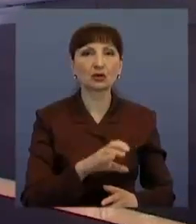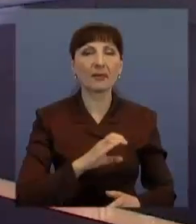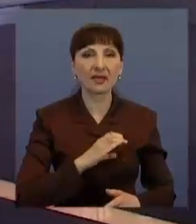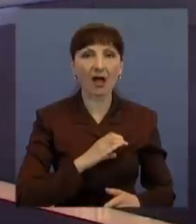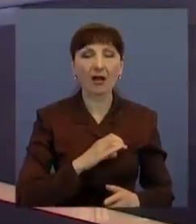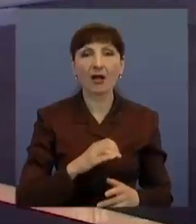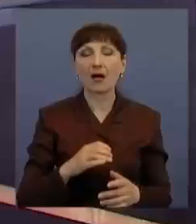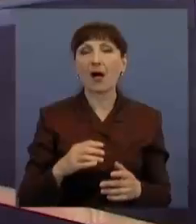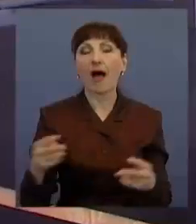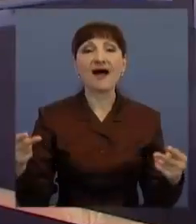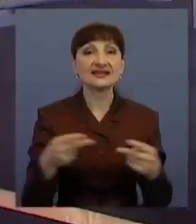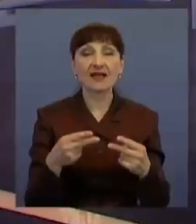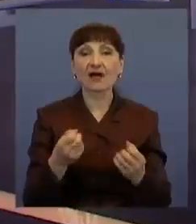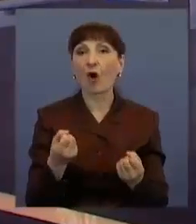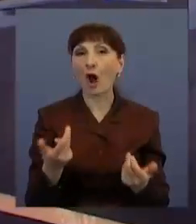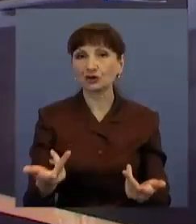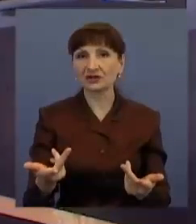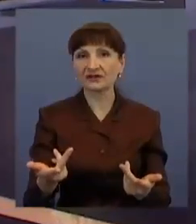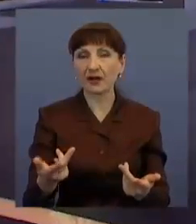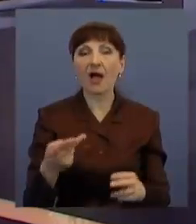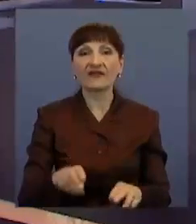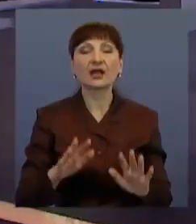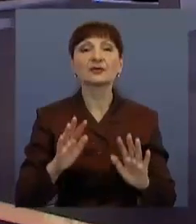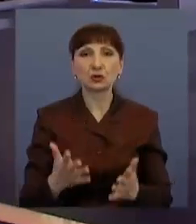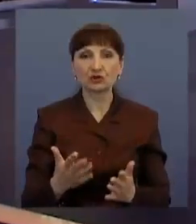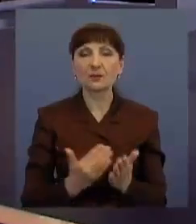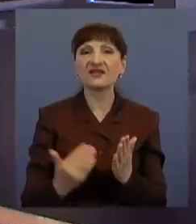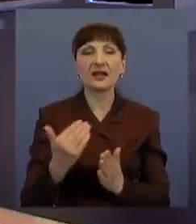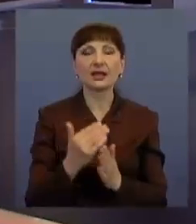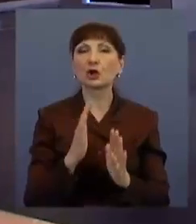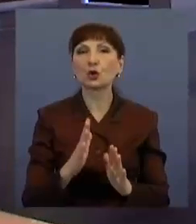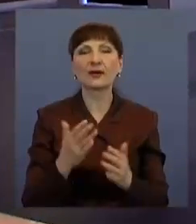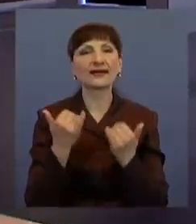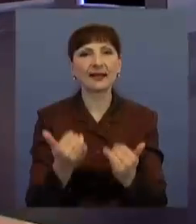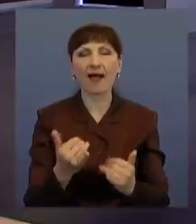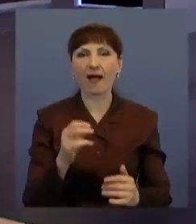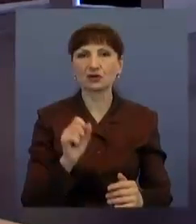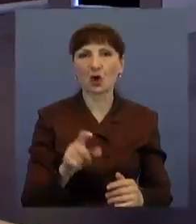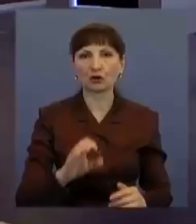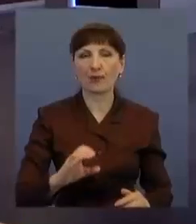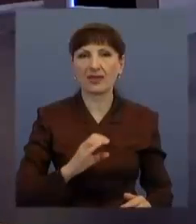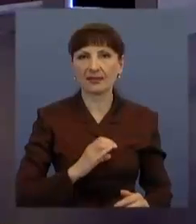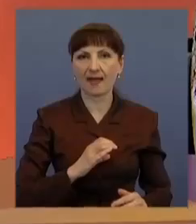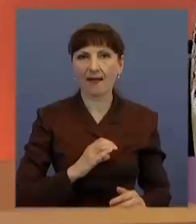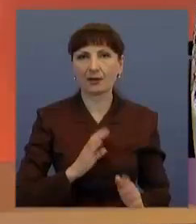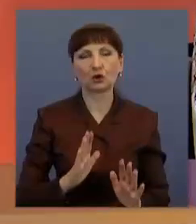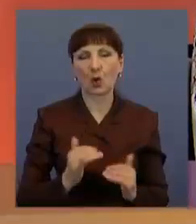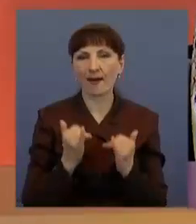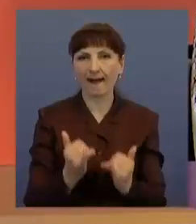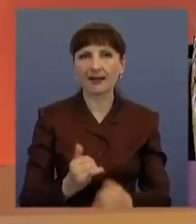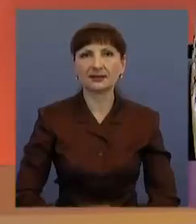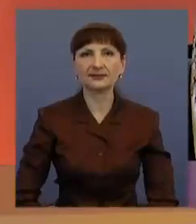если набрали одинаковые баллы, то в этом случае привилегия будет только для алтынбельга. Вот в этом случае только остается привилегия